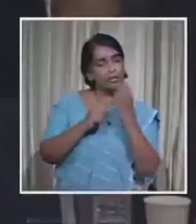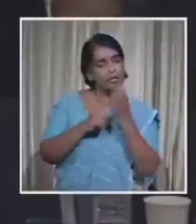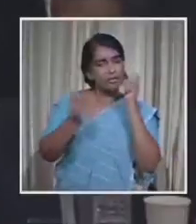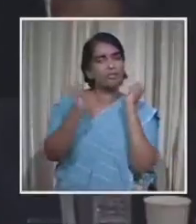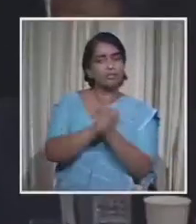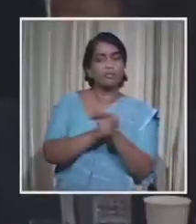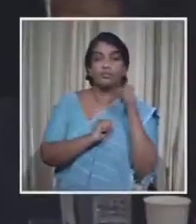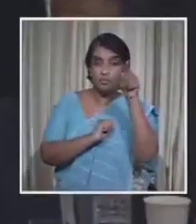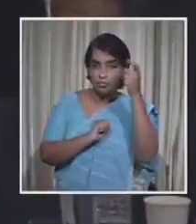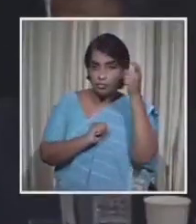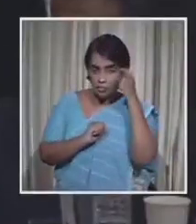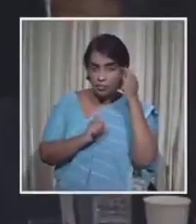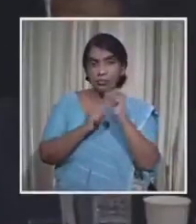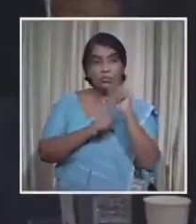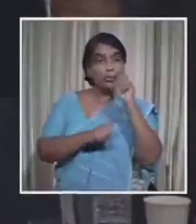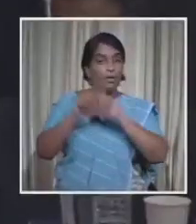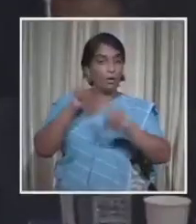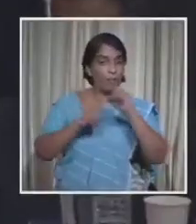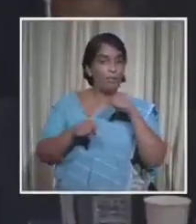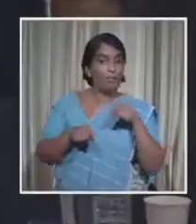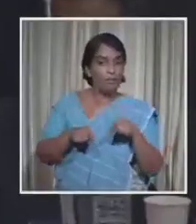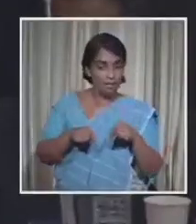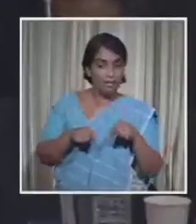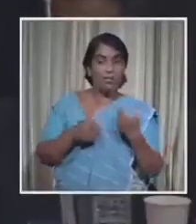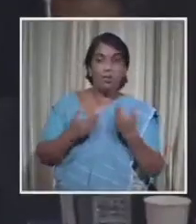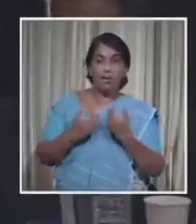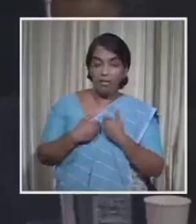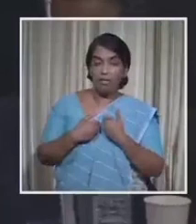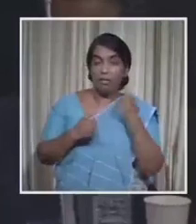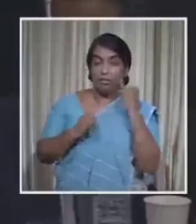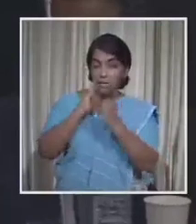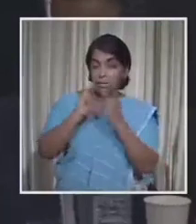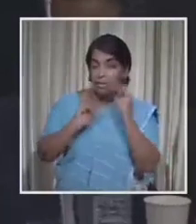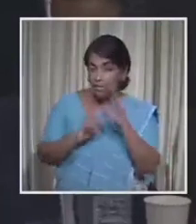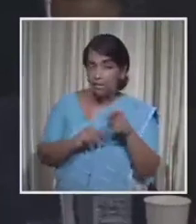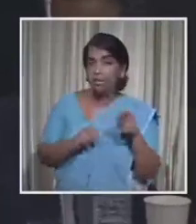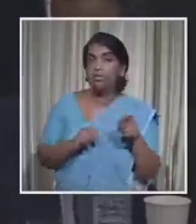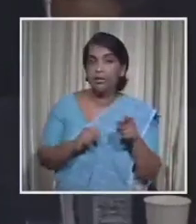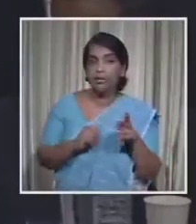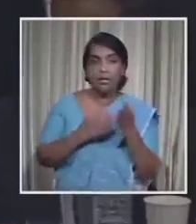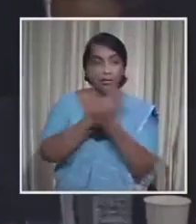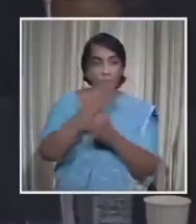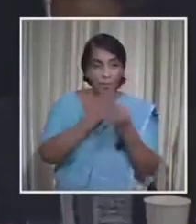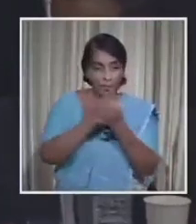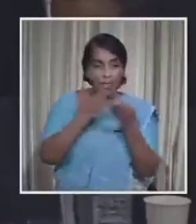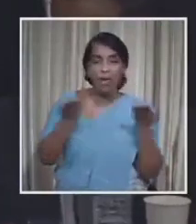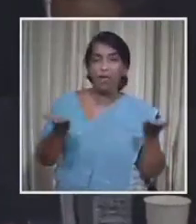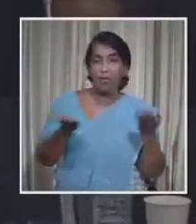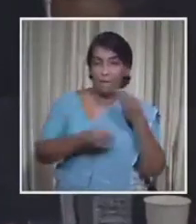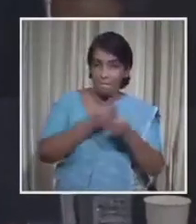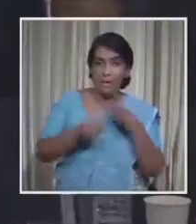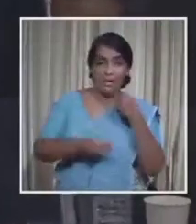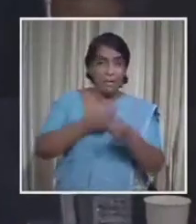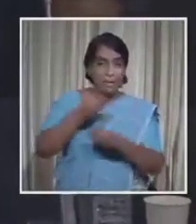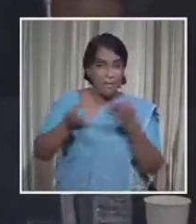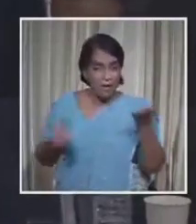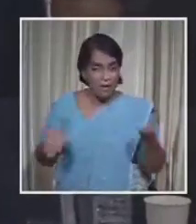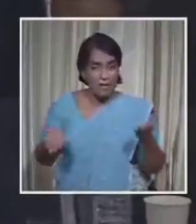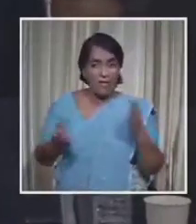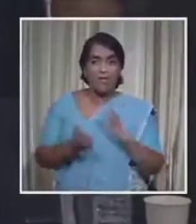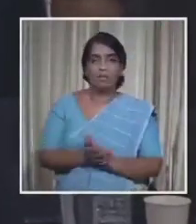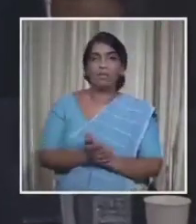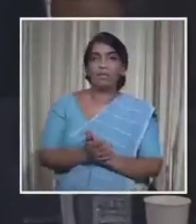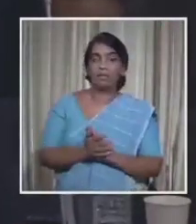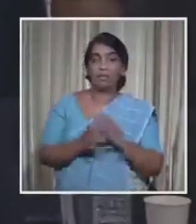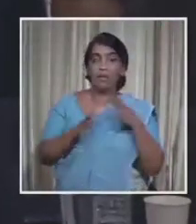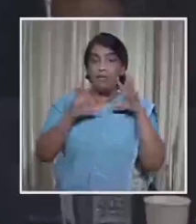மாத்திரமல்ல, கோட்டாவை அழைத்து வந்தவர்களும் வீடுகளுக்கு செல்ல வேண்டும். சரத் பொன்சேகா. கோட்டா மாத்திரம் வீட்டுக்கு செல்லக்கூடாது, கோட்டாவை கொண்டு